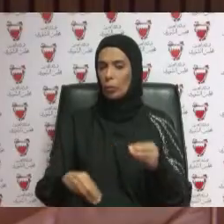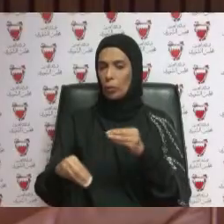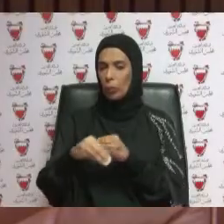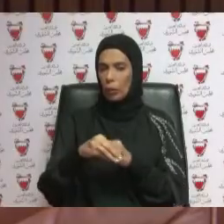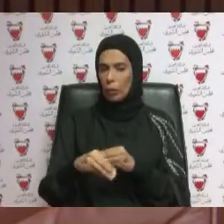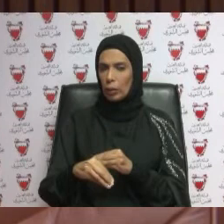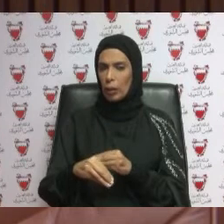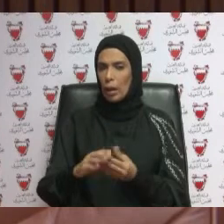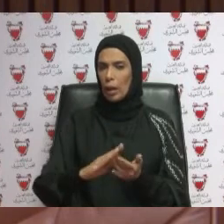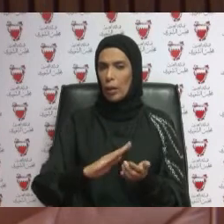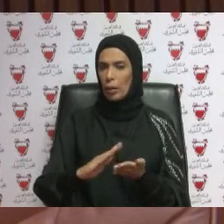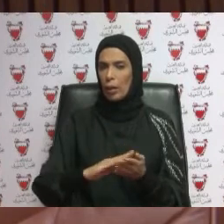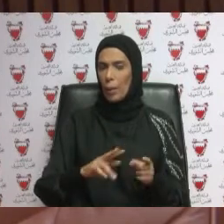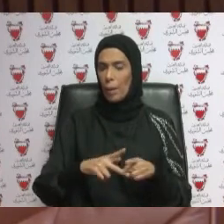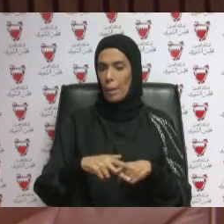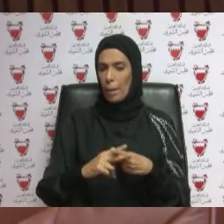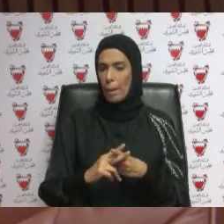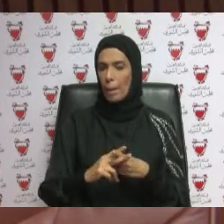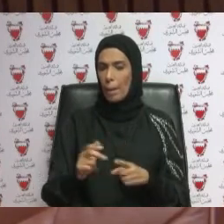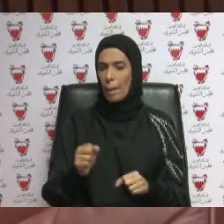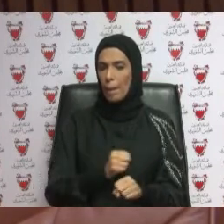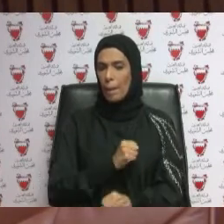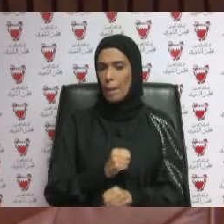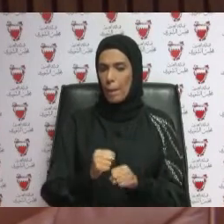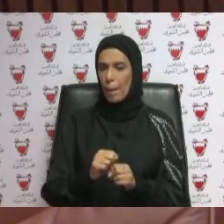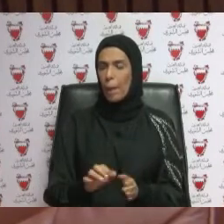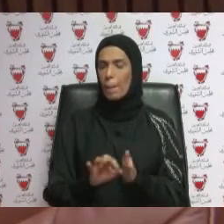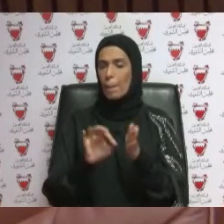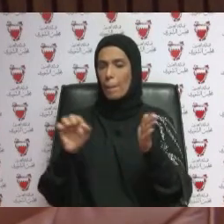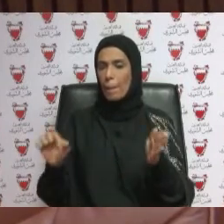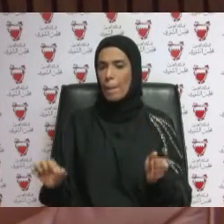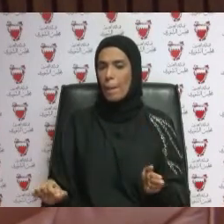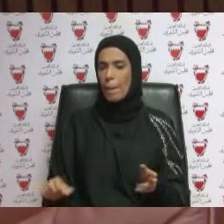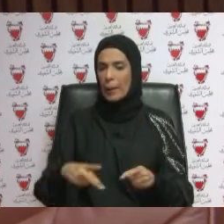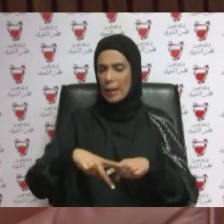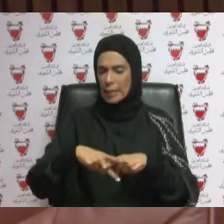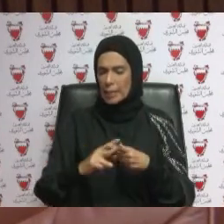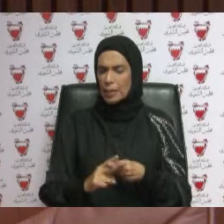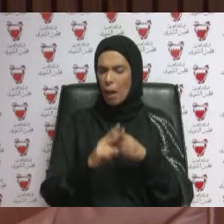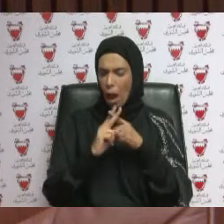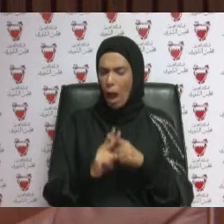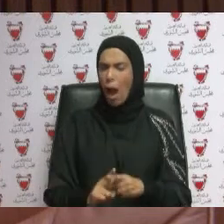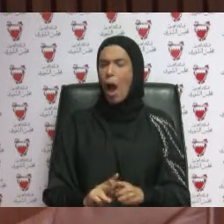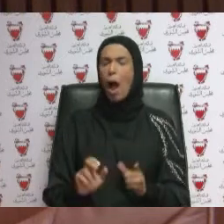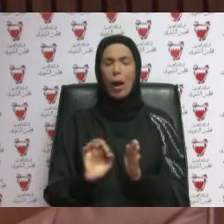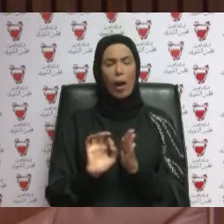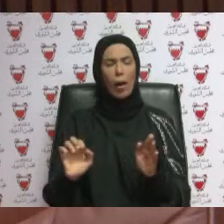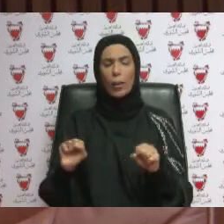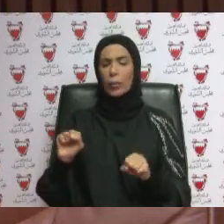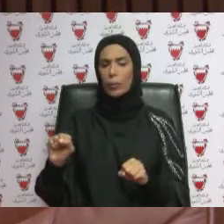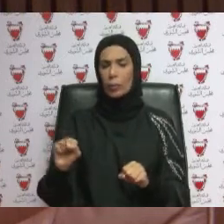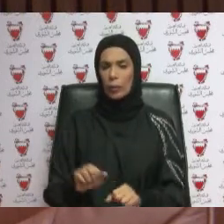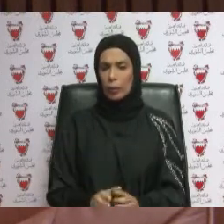الأراضي الصناعية. سابقا كان استخدام الأراضي الصناعية فقط الاستخدام الصناعي تحديدا ولا يتعداه إلى